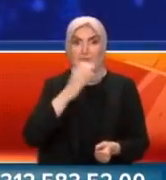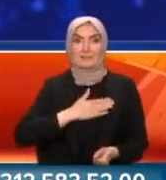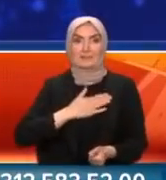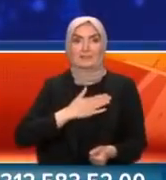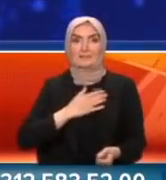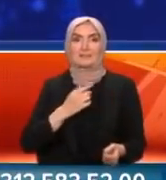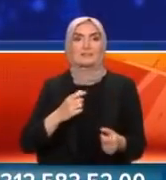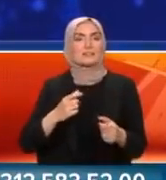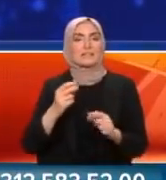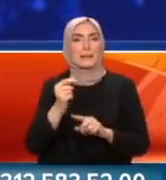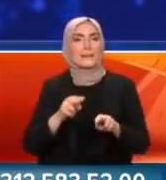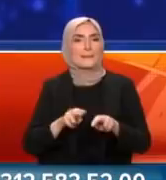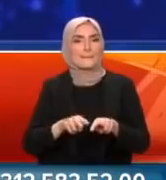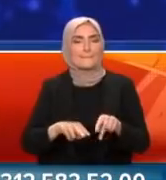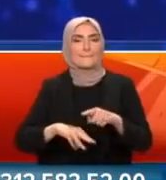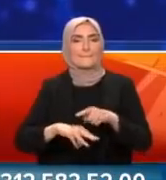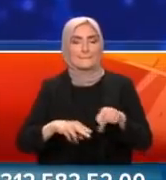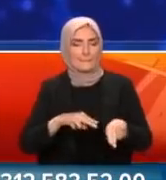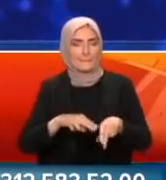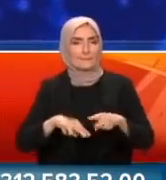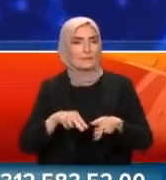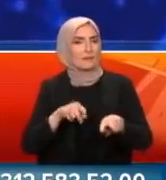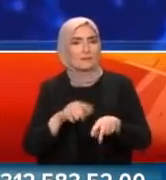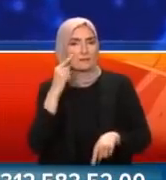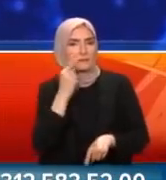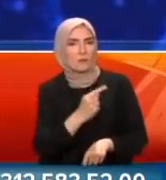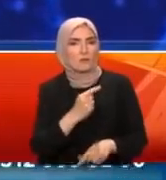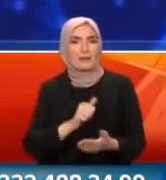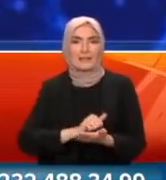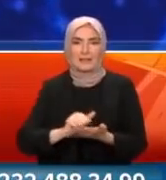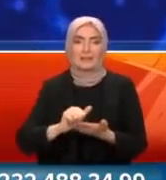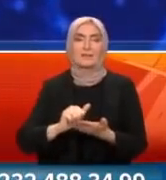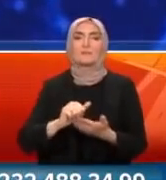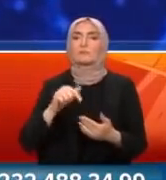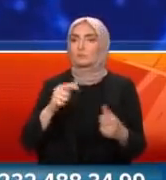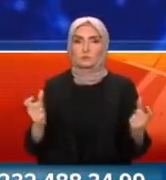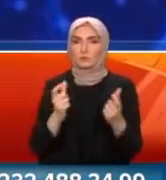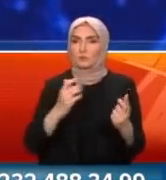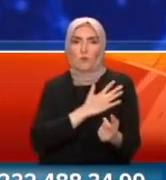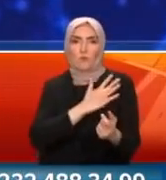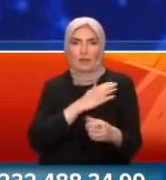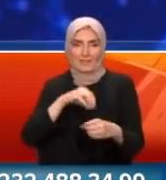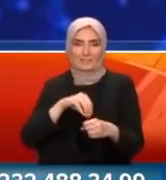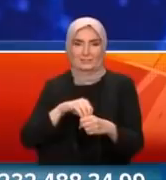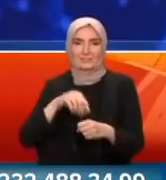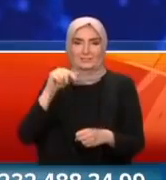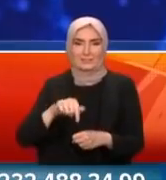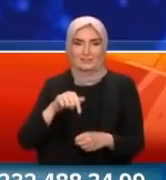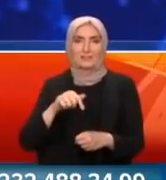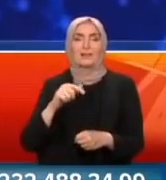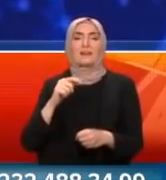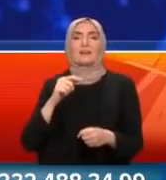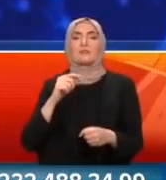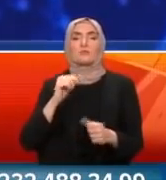otomobil üretmek olan kongre pek çok işadamı bürokrat ve mühendis ve akademisyen